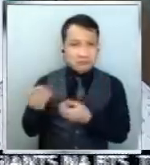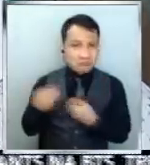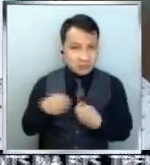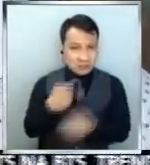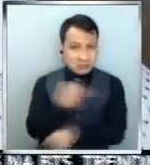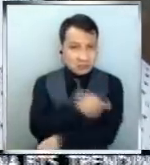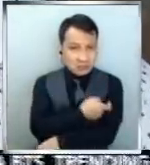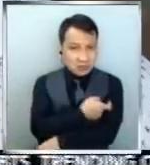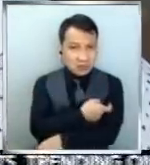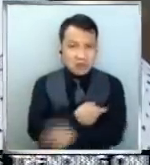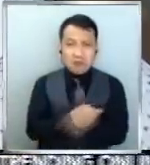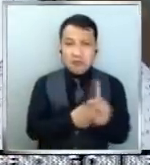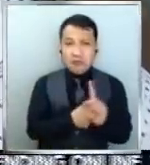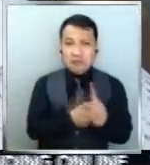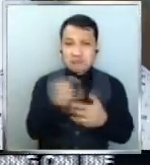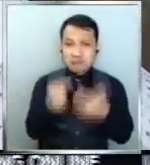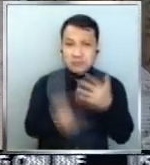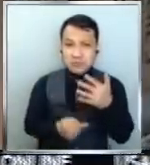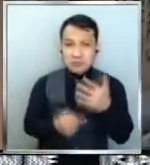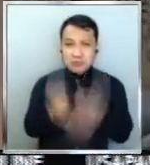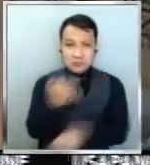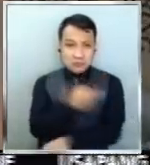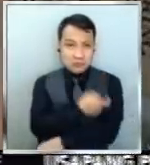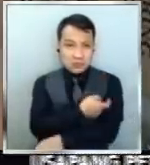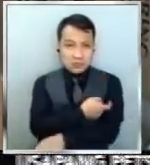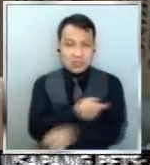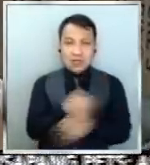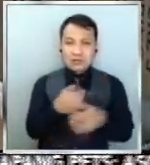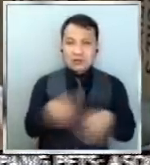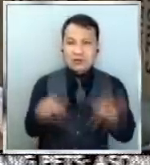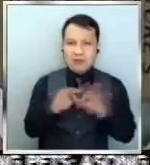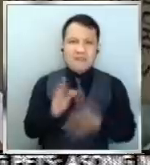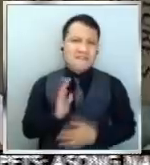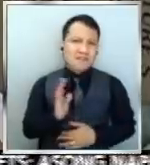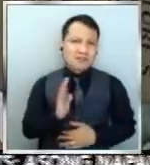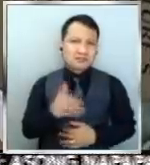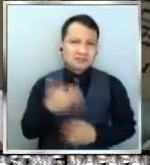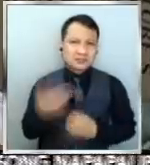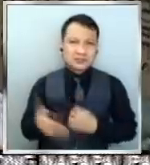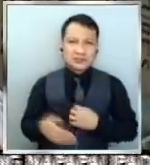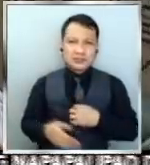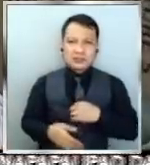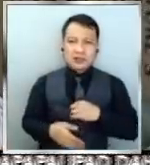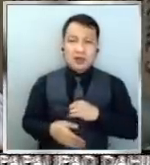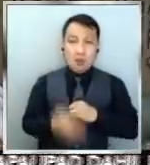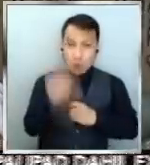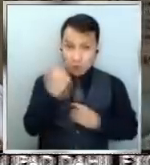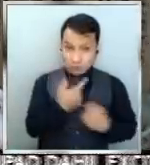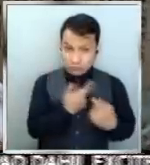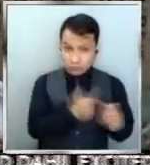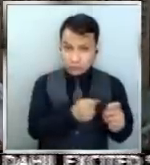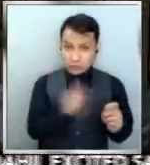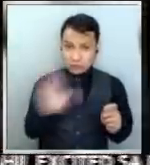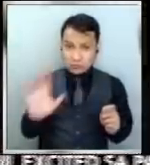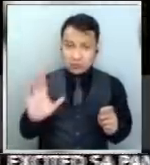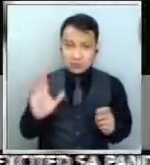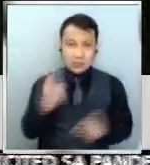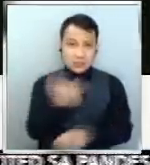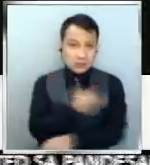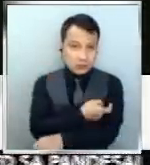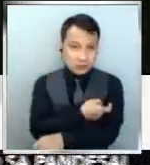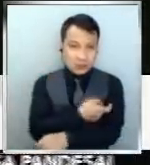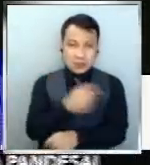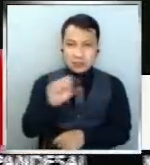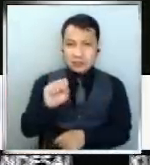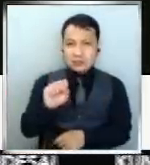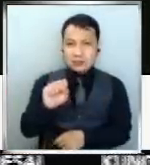ano, kung ano yung ibabaksin nila, yun ako. Okay naman po sa akin, parang tiwalaan naman po ako dun sa bakuna na Sinovac.